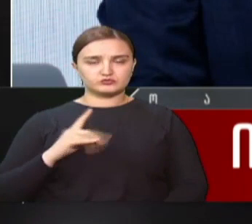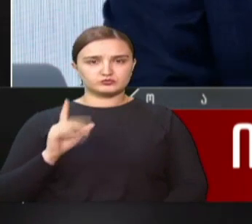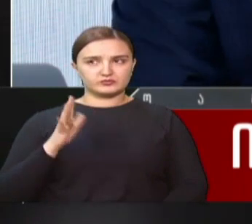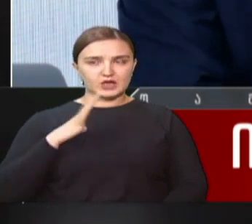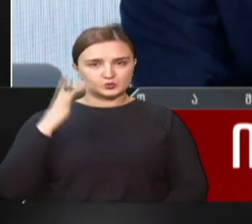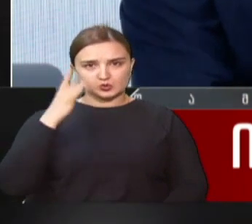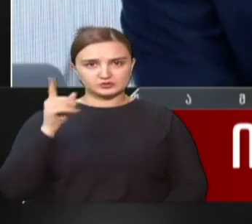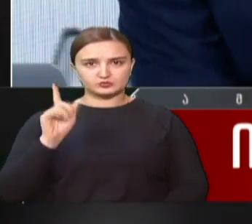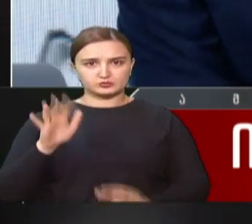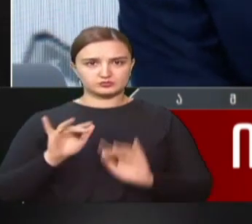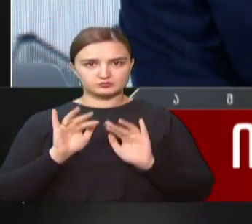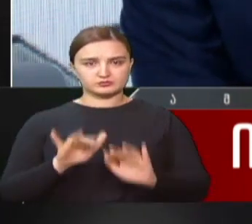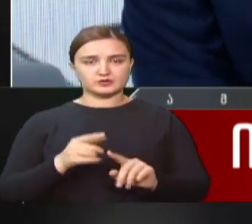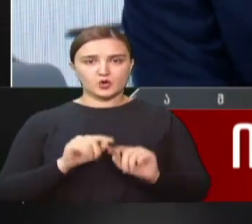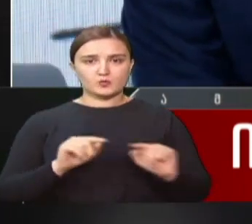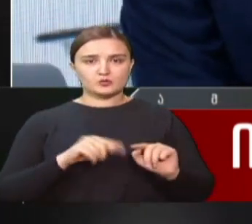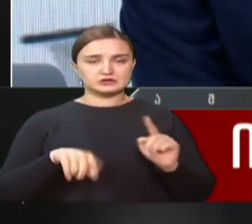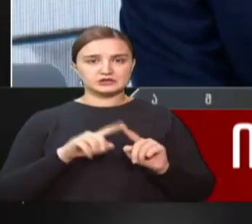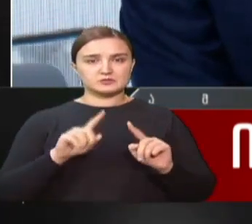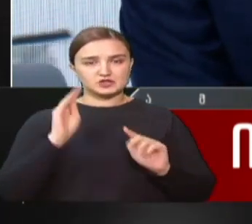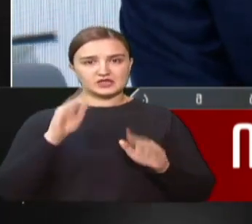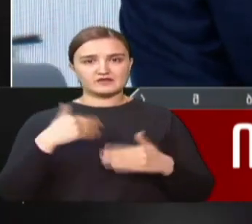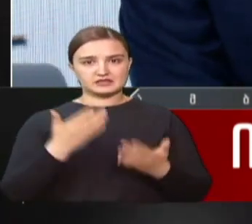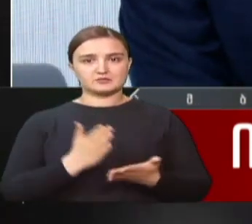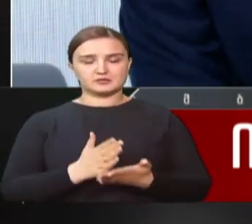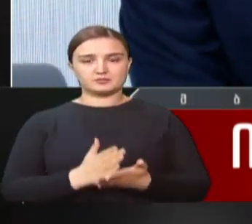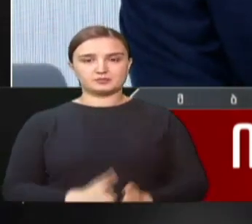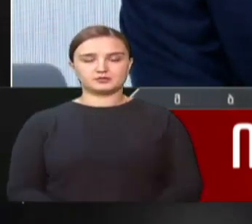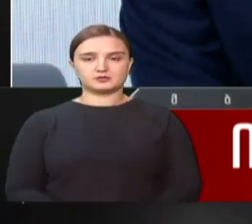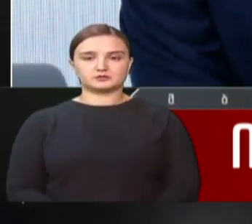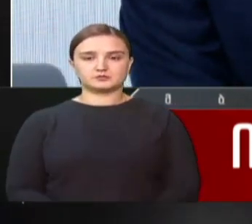მხრიდან და აქვს თუ არა ოპოზიციას რაიმე კონკრეტული შეთავაზება?